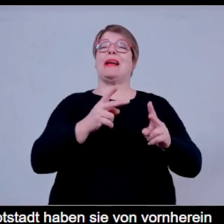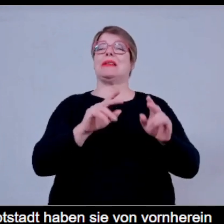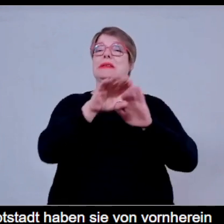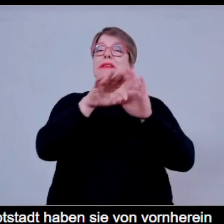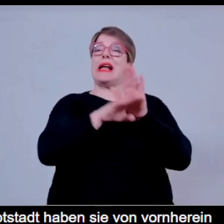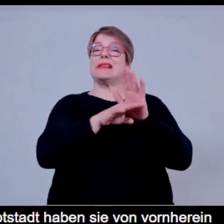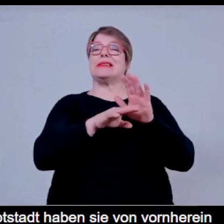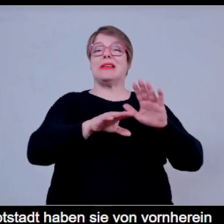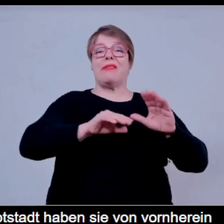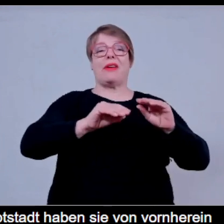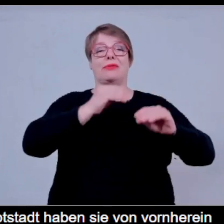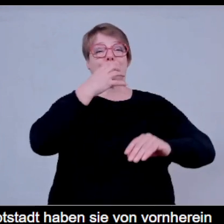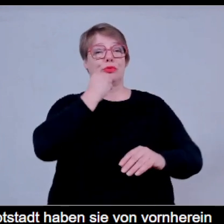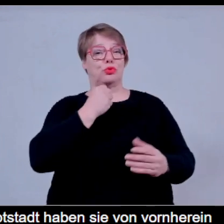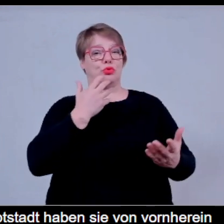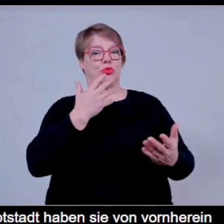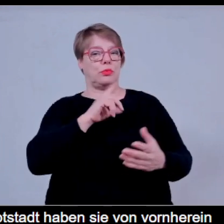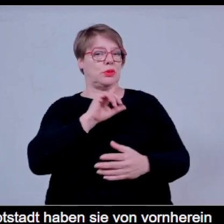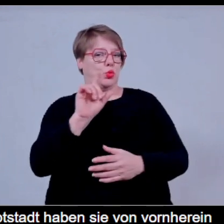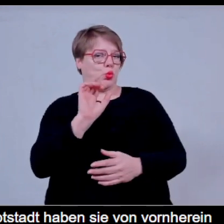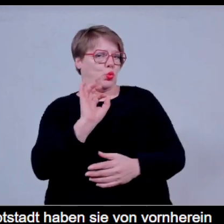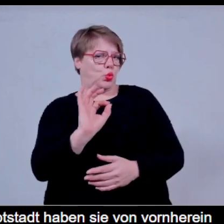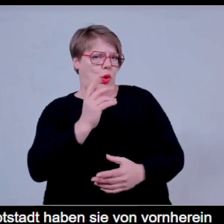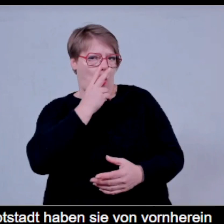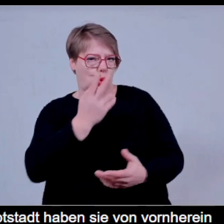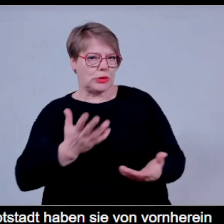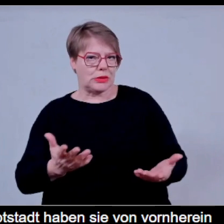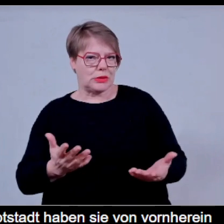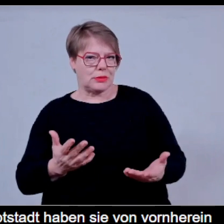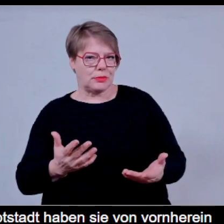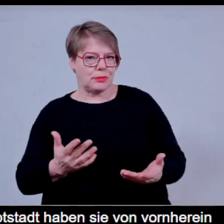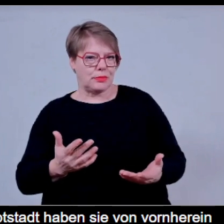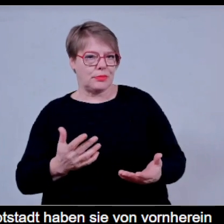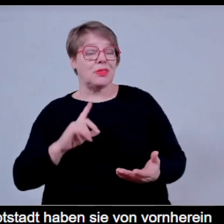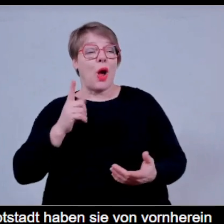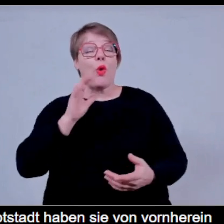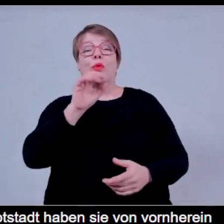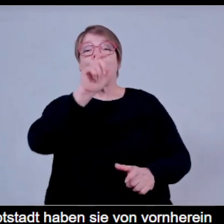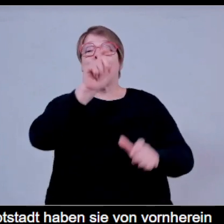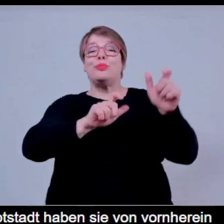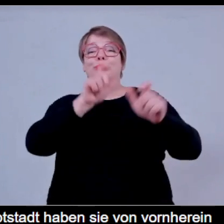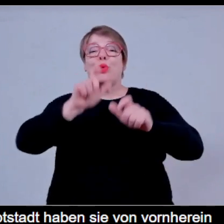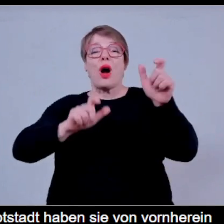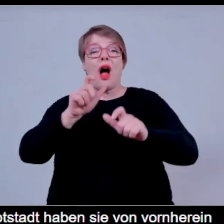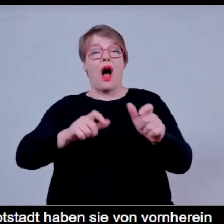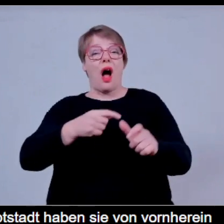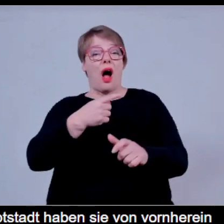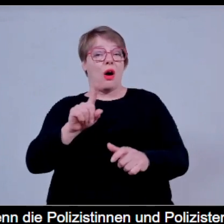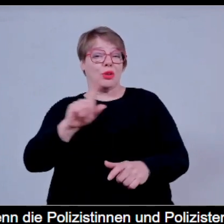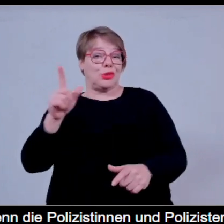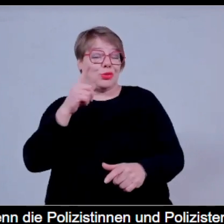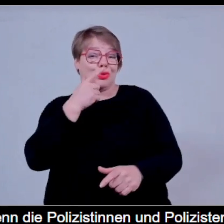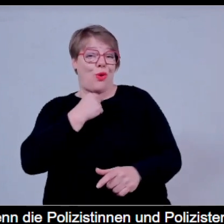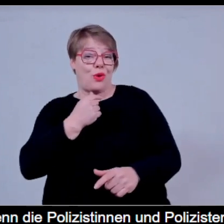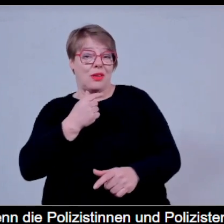zum ganz überwiegenden Teil ablehnen und eben ein zu Recht ein konsequentes Vorgehen der staatlichen